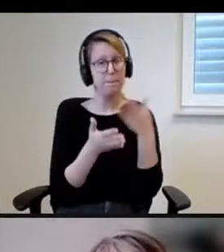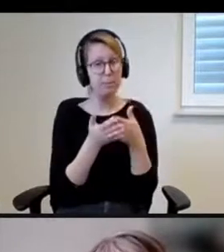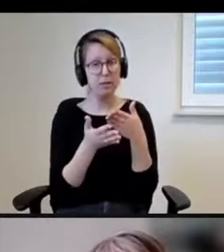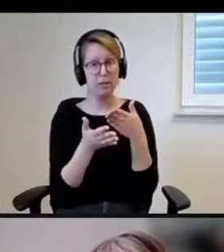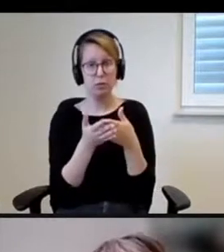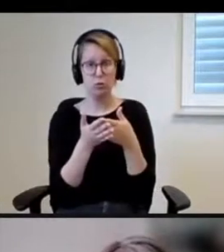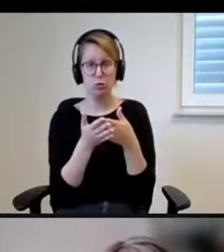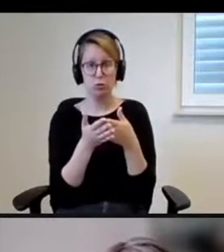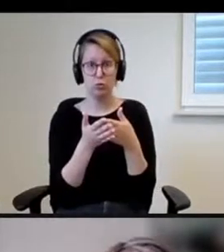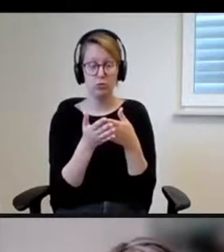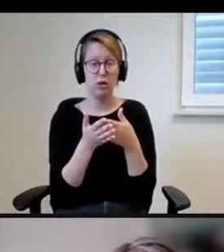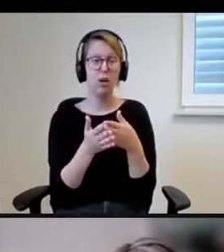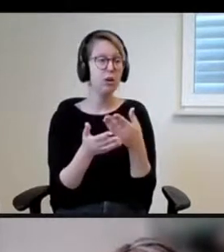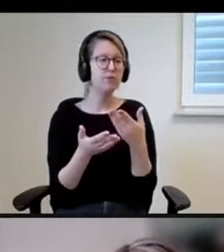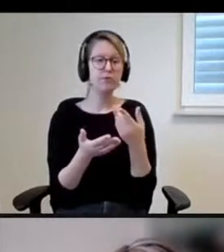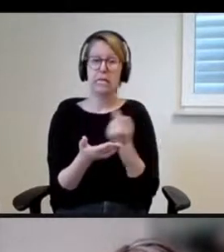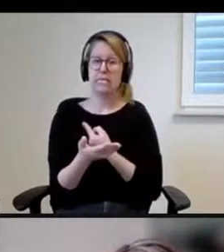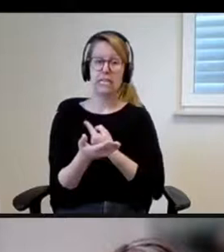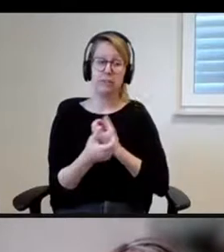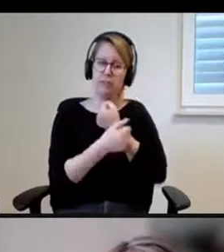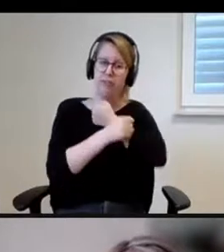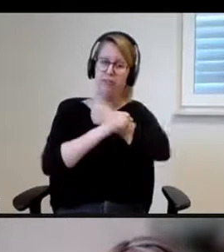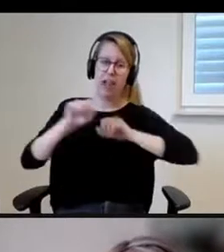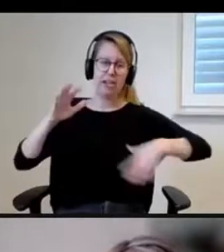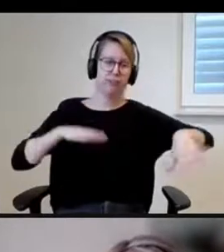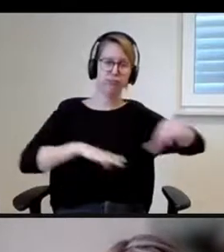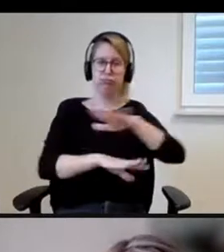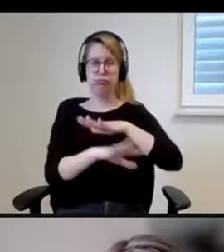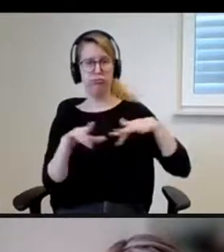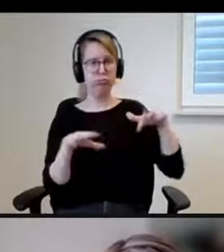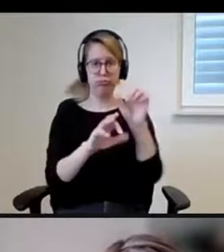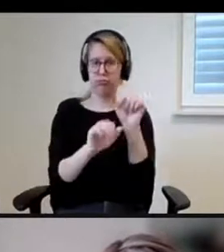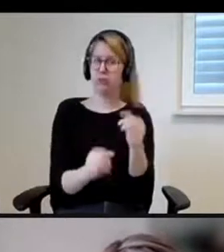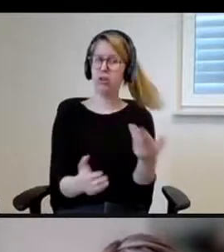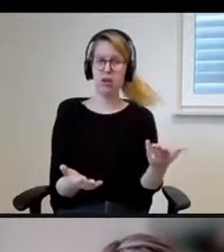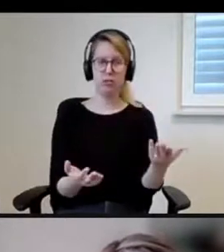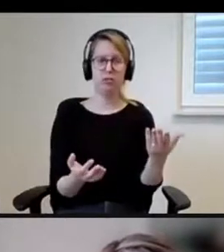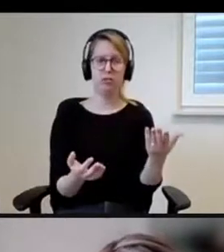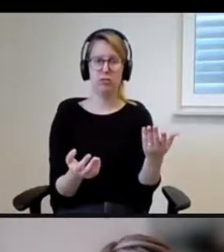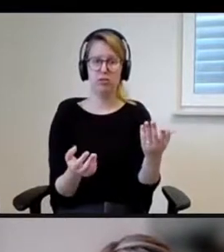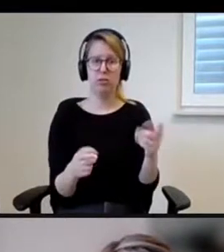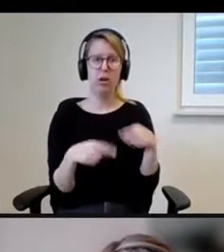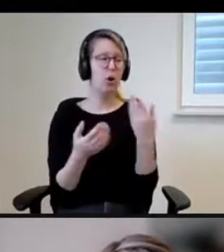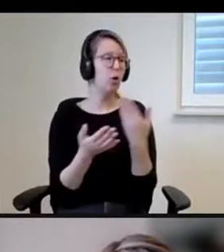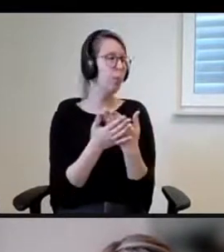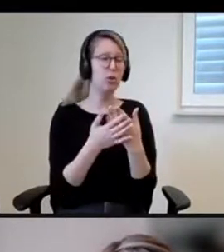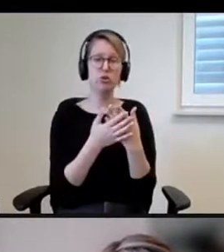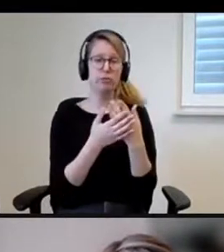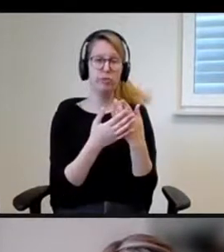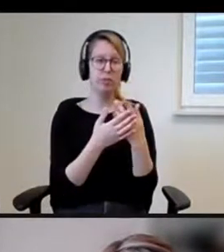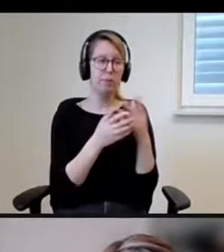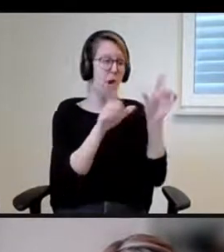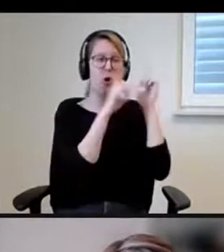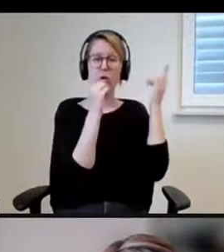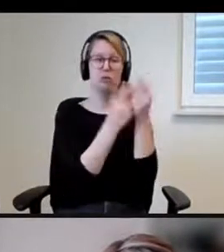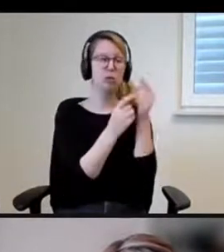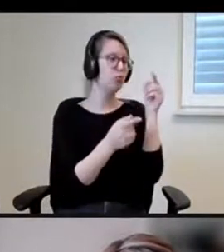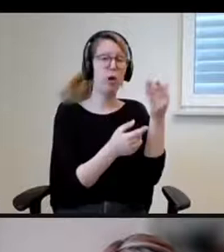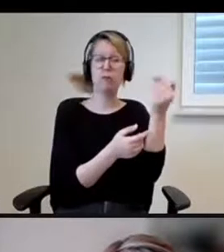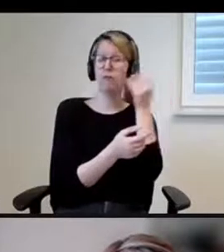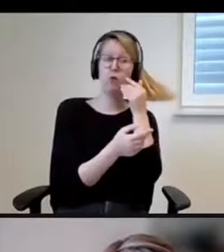libre Zirkulation, von der Möglichkeit, sich an einem anderen Land näher zu lassen, dort zu wohnen, dort zu